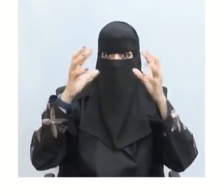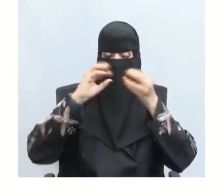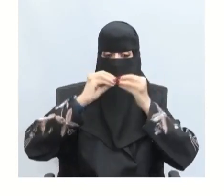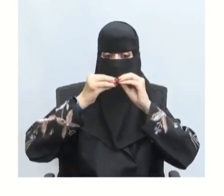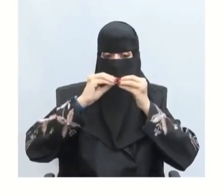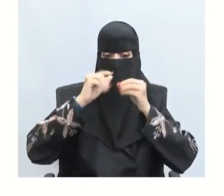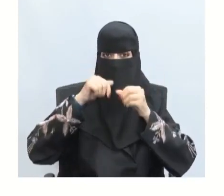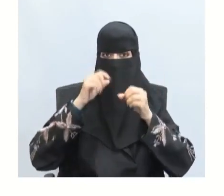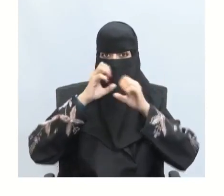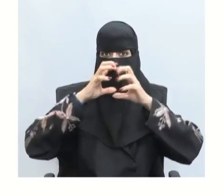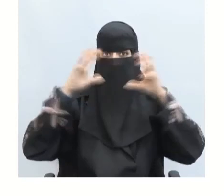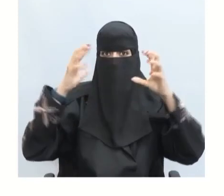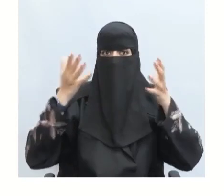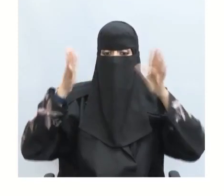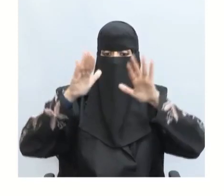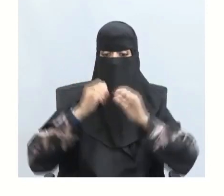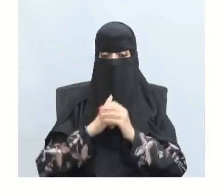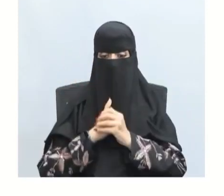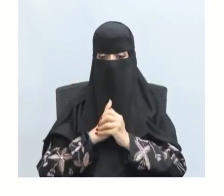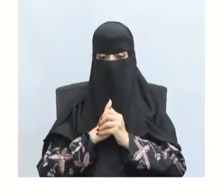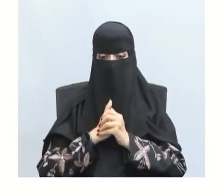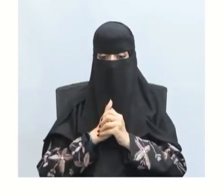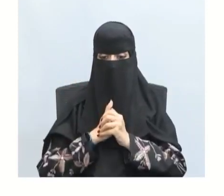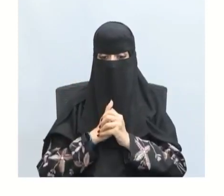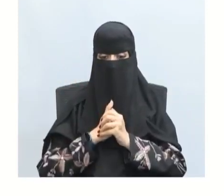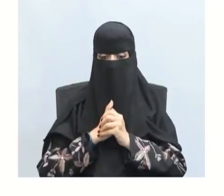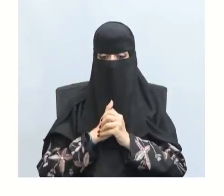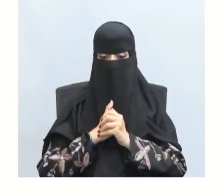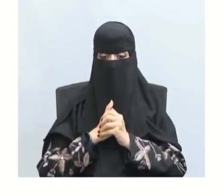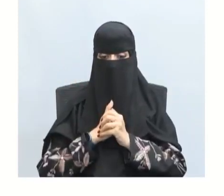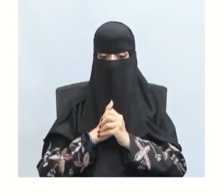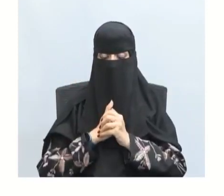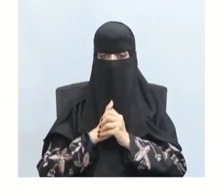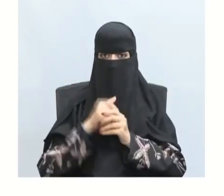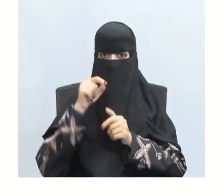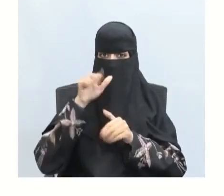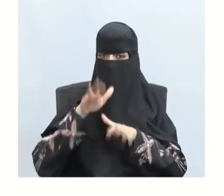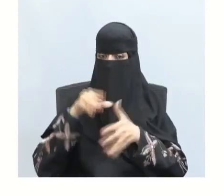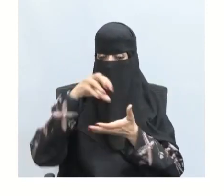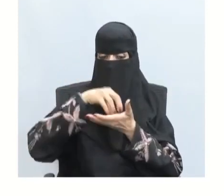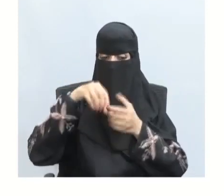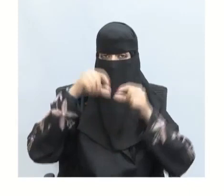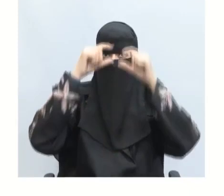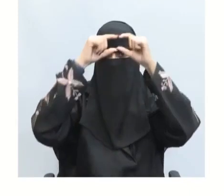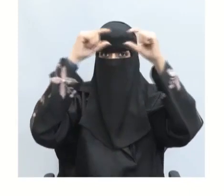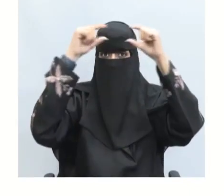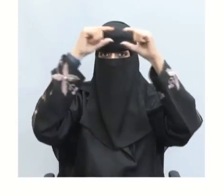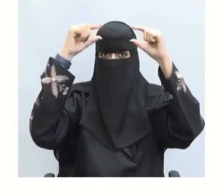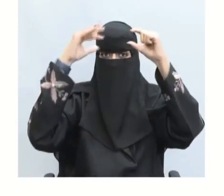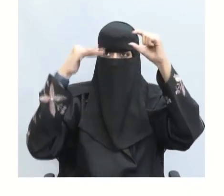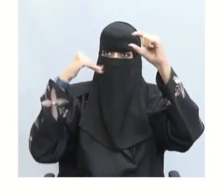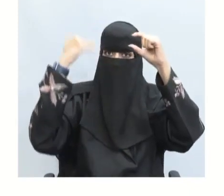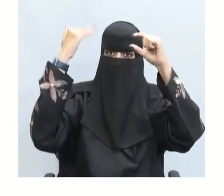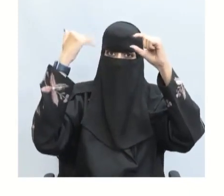الحمراء والعمالقه الحمراء الضخمه نجد العمالقه الحمراء